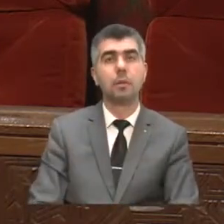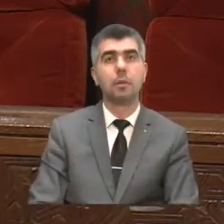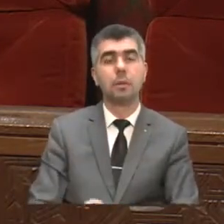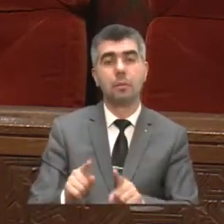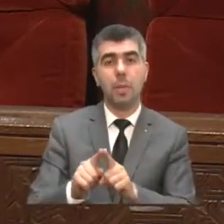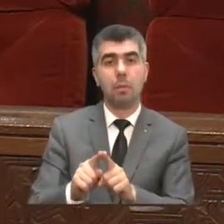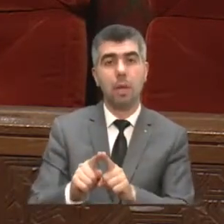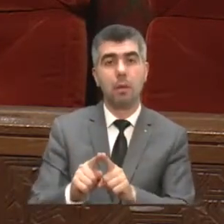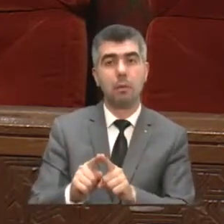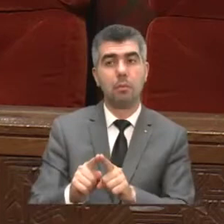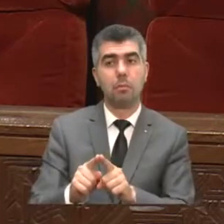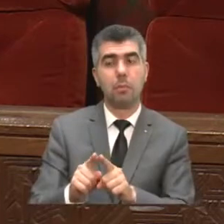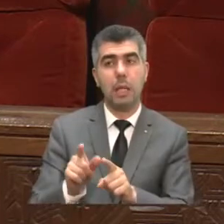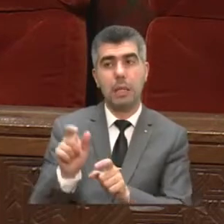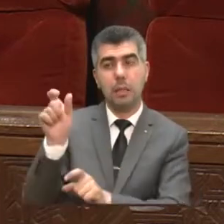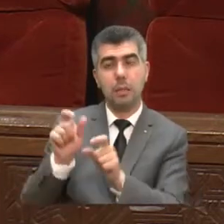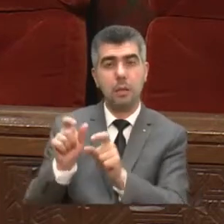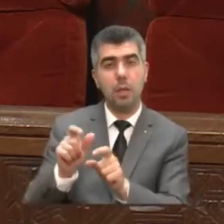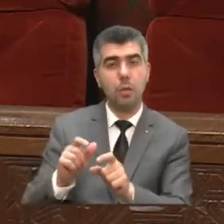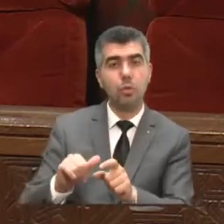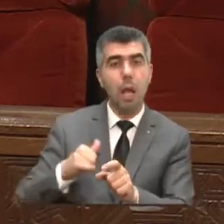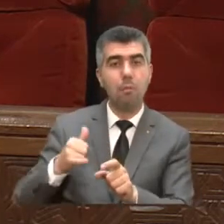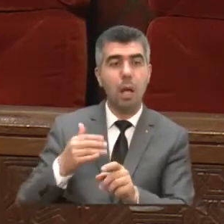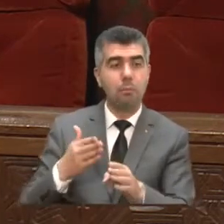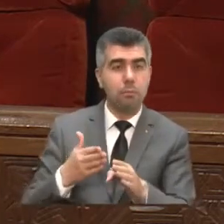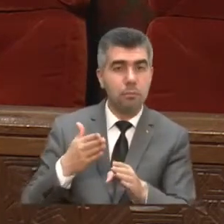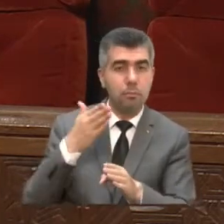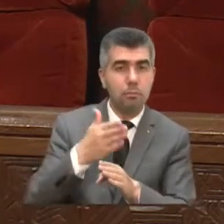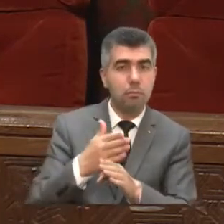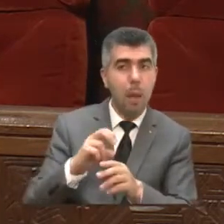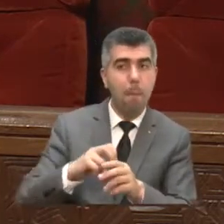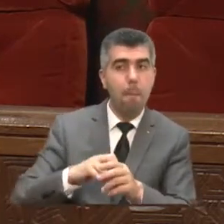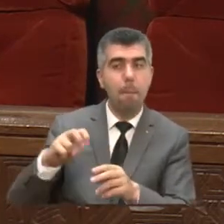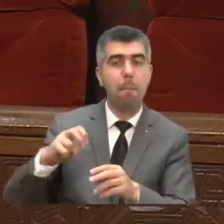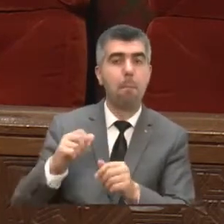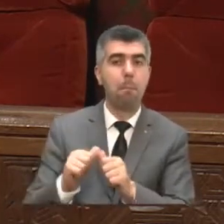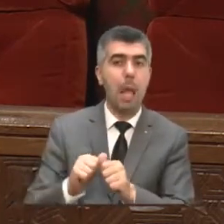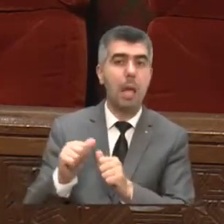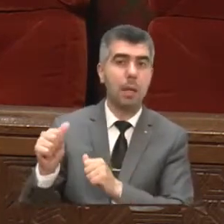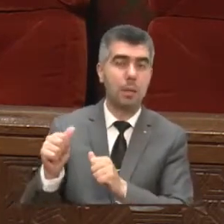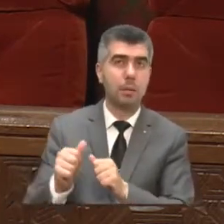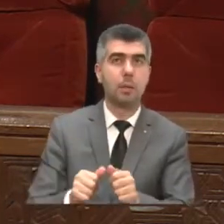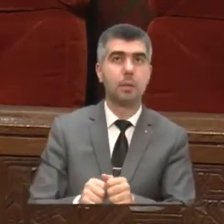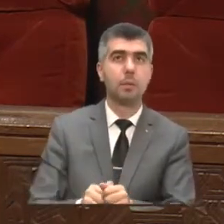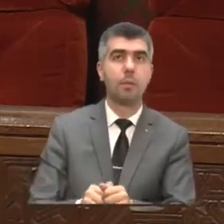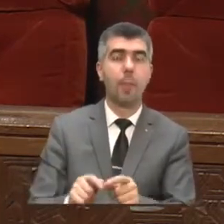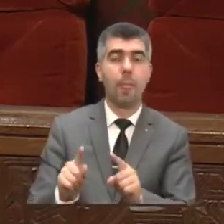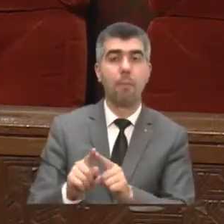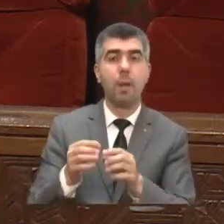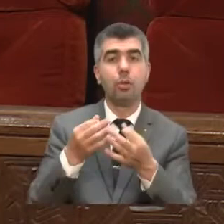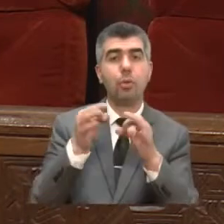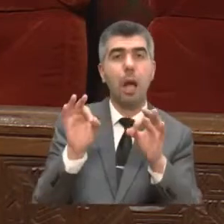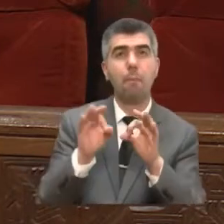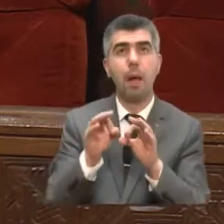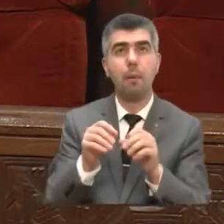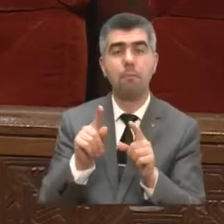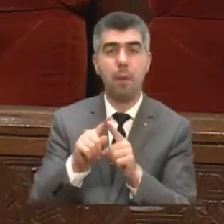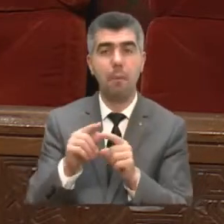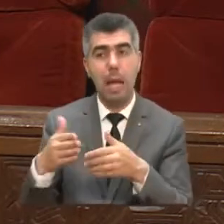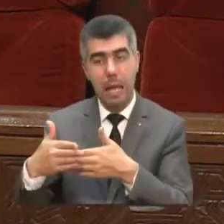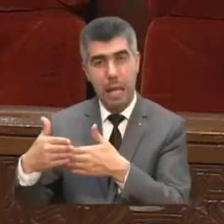الولوج ديال الفئه ديال الشباب عنده مشاكل ديال التنقل، وما يمشيوش لدور الشباب الا ما كانش